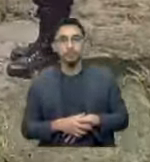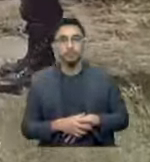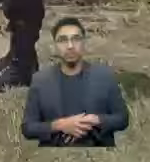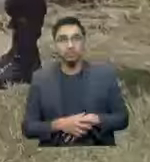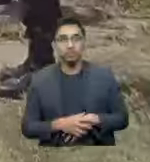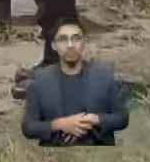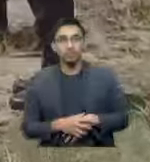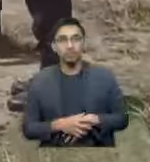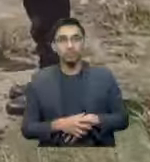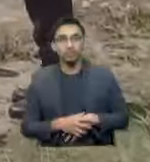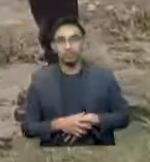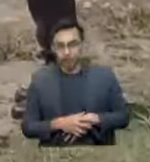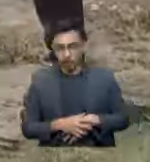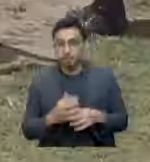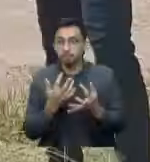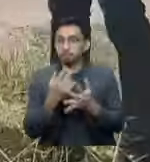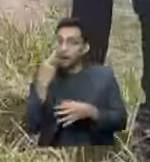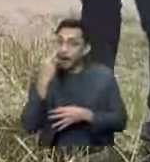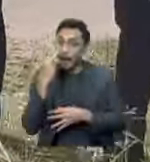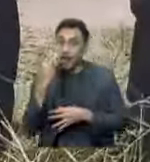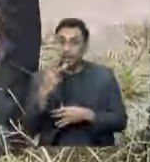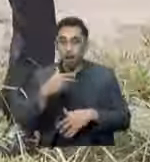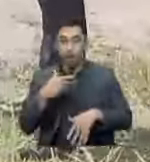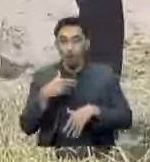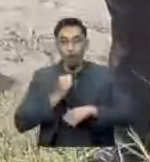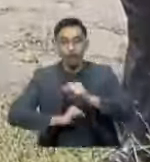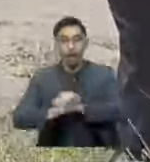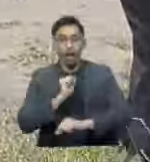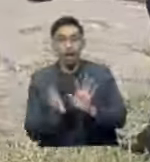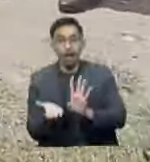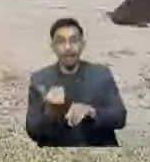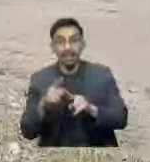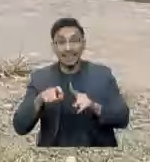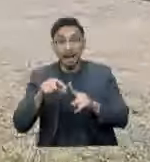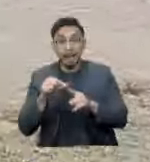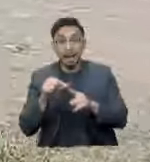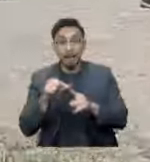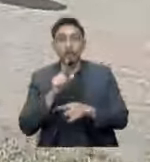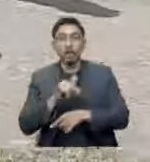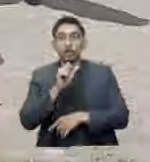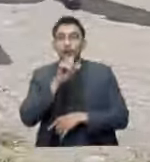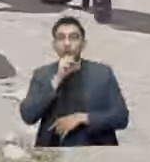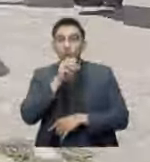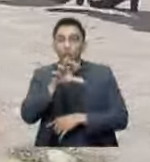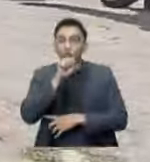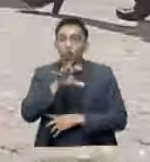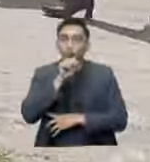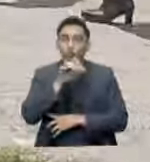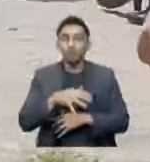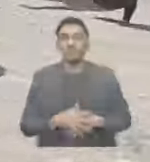Warga meneriaki pelaku Arnita Mamonto saat melakukan rekonstruksi pembunuhan terhadap Tilfa Azahra Mokago, bocah berusia 8